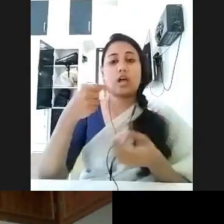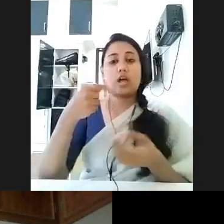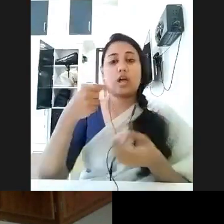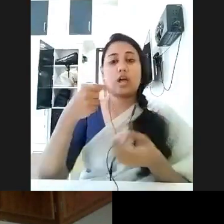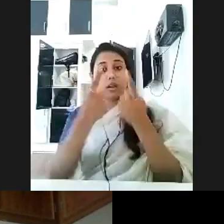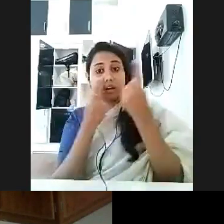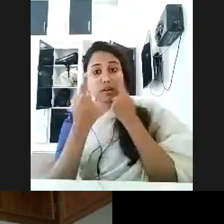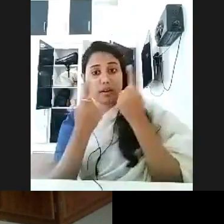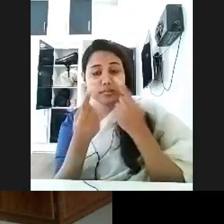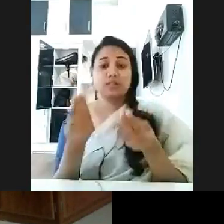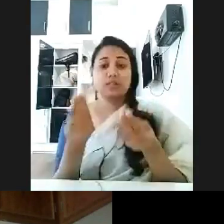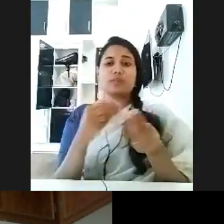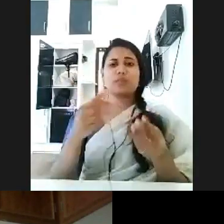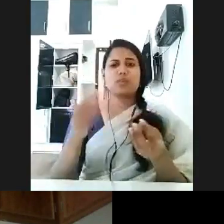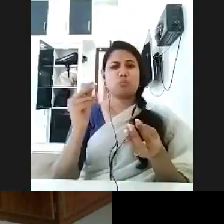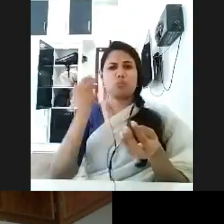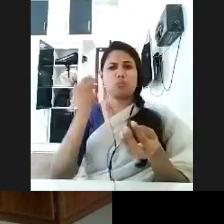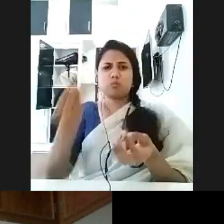റേറ്റിലായിരിക്കും. കൂടുതൽ പൈസ ചെലവാവില്ല.